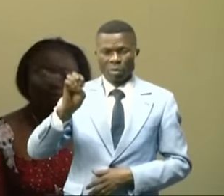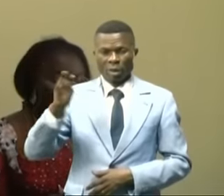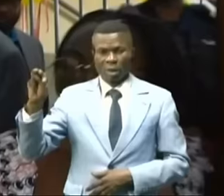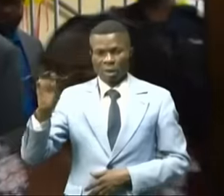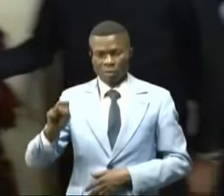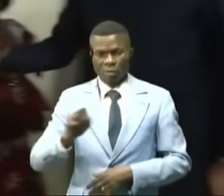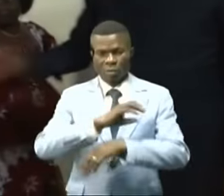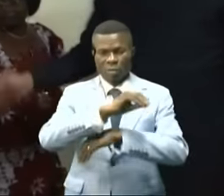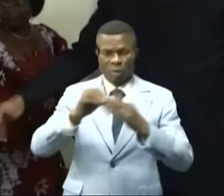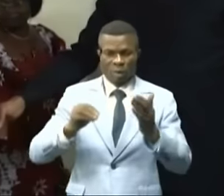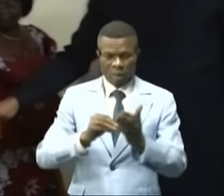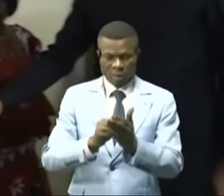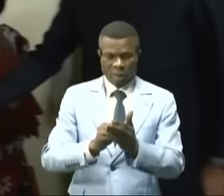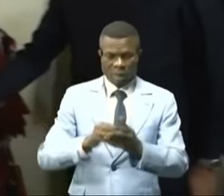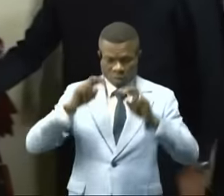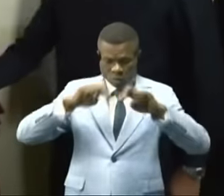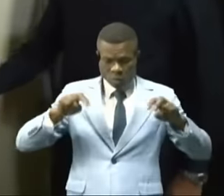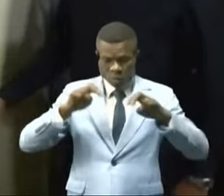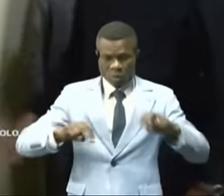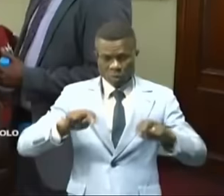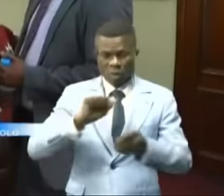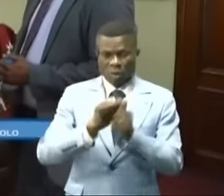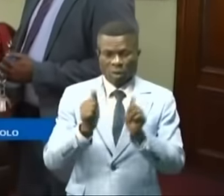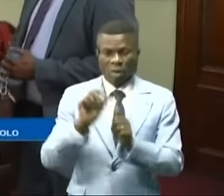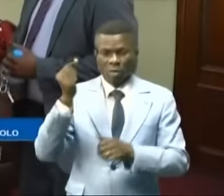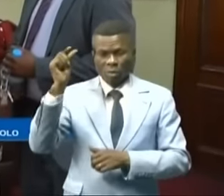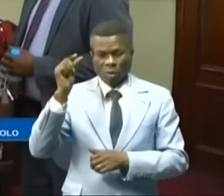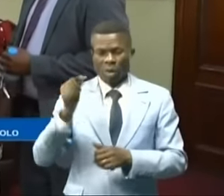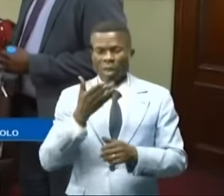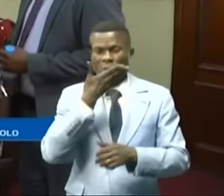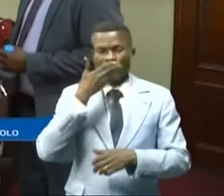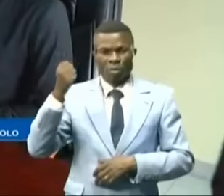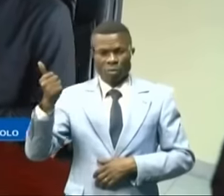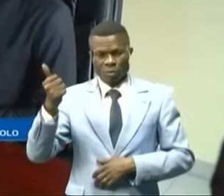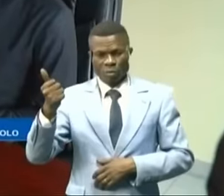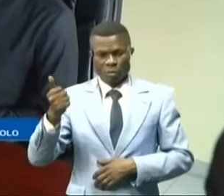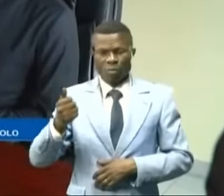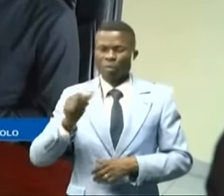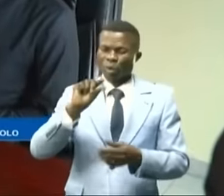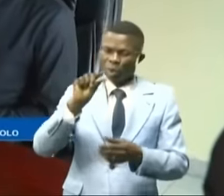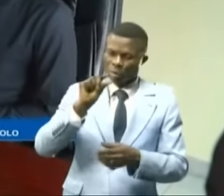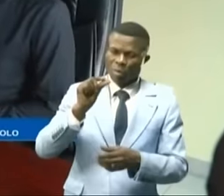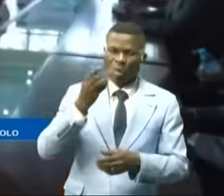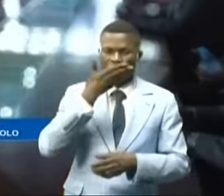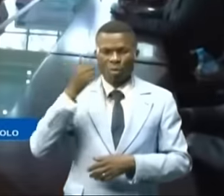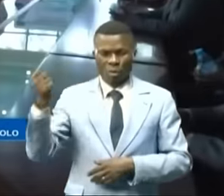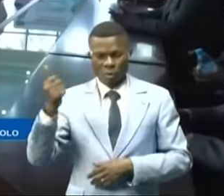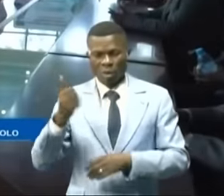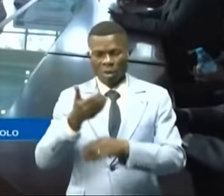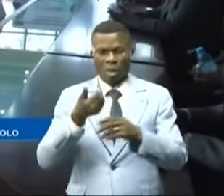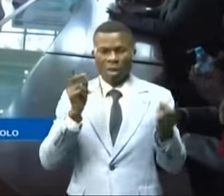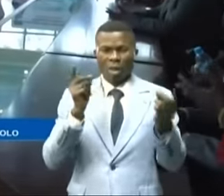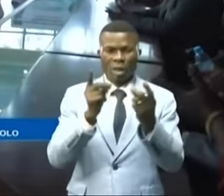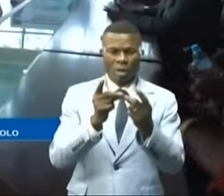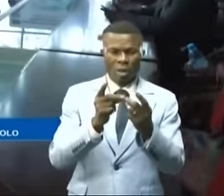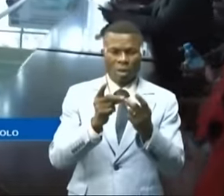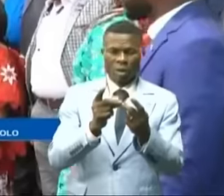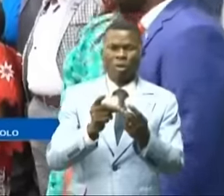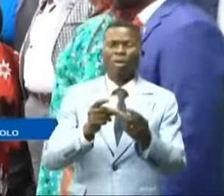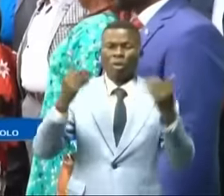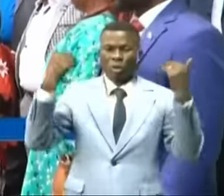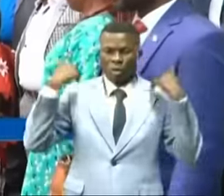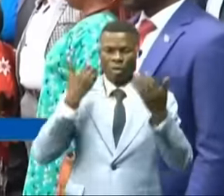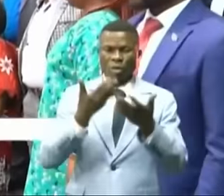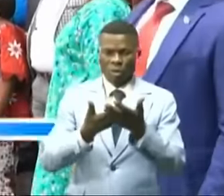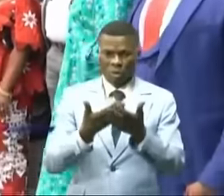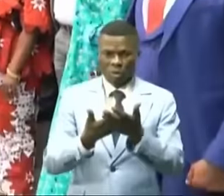d'expertise, d'évaluation et de certification des substances minérales précieuses et semi-précieuses, CEC, avant de rencontrer les responsables des services pour